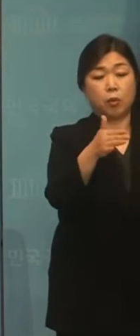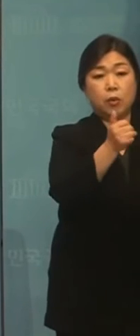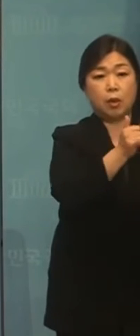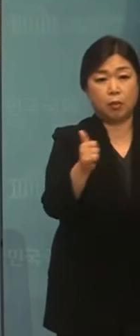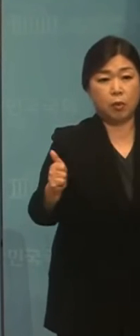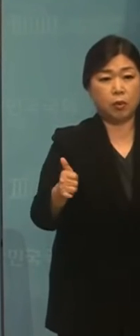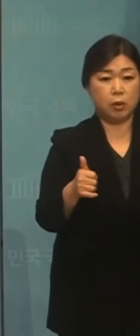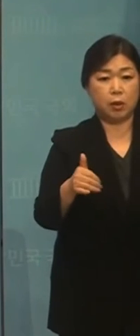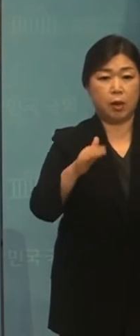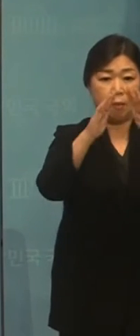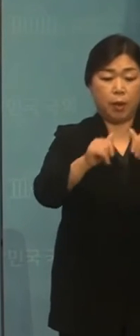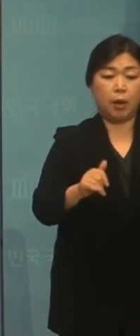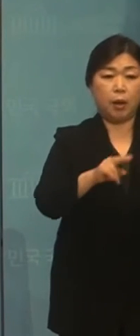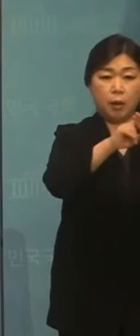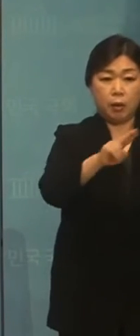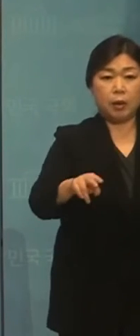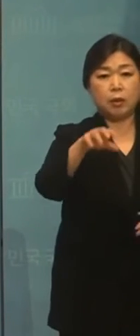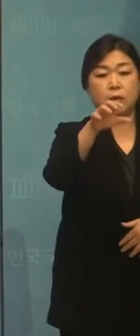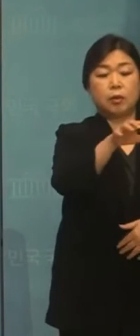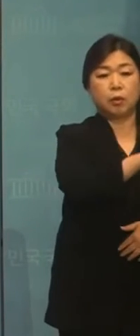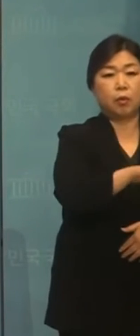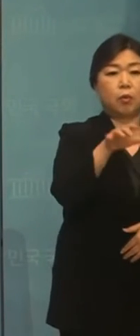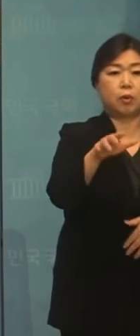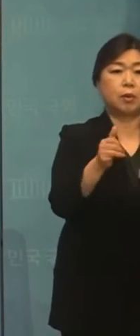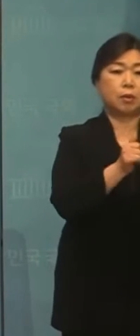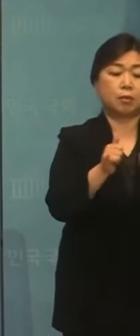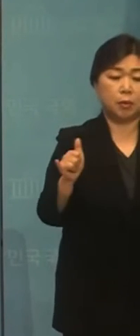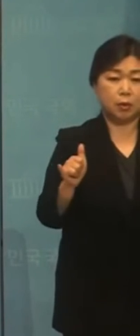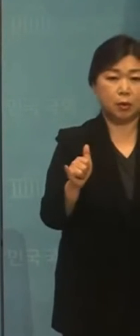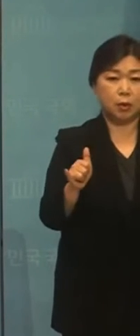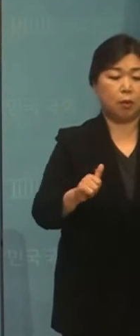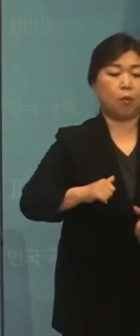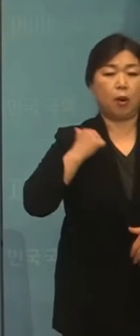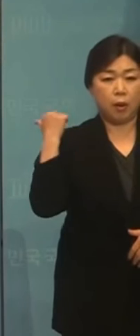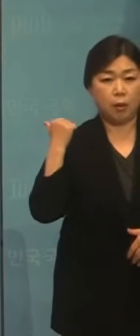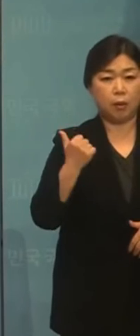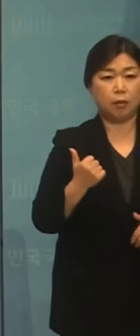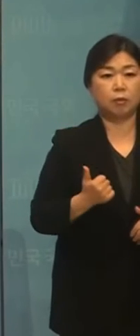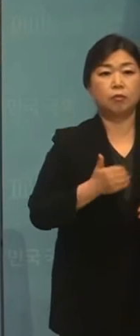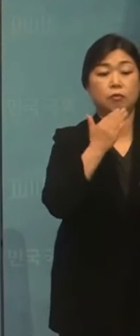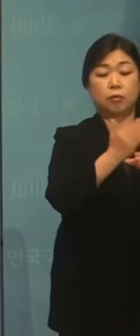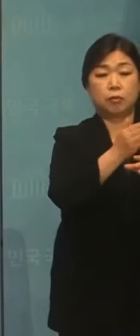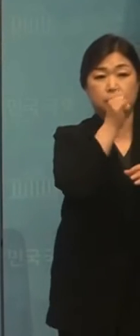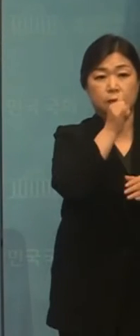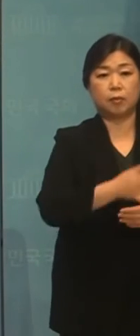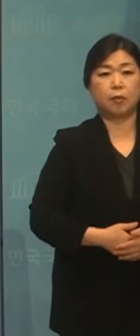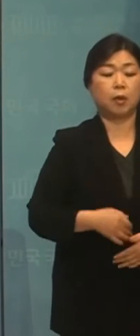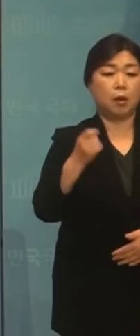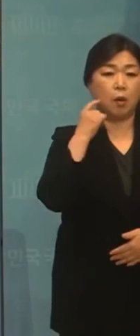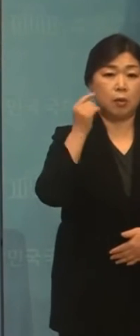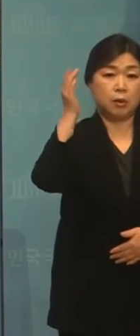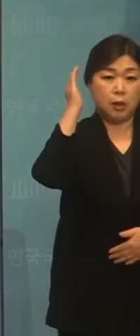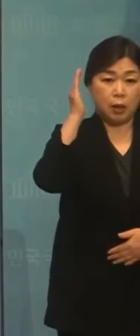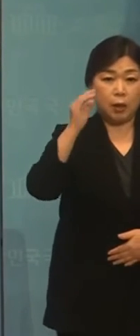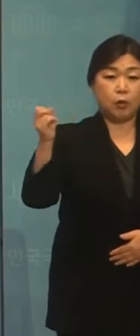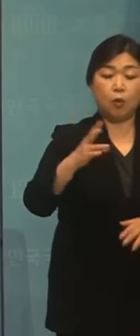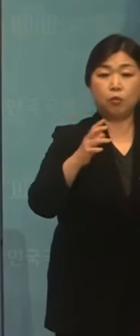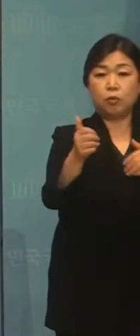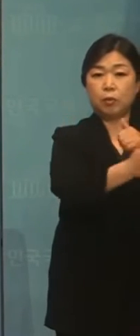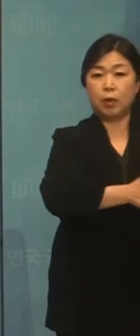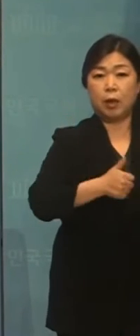7개 폐광지역 주민은 경악을 금치 못하며 분노한다. 거짓 발언으로